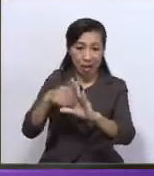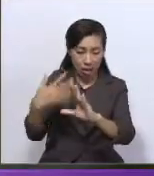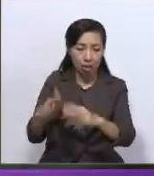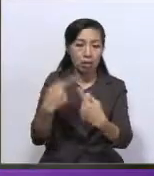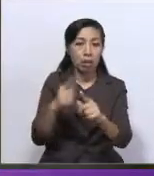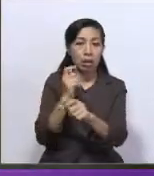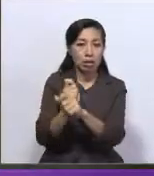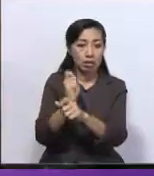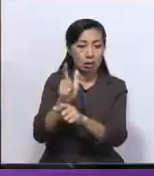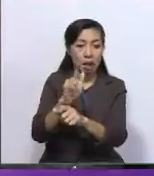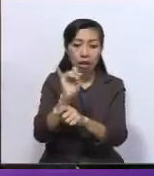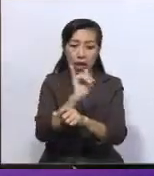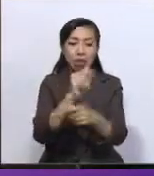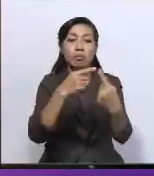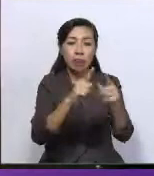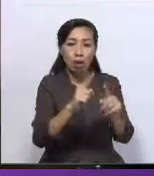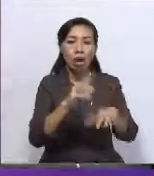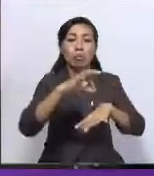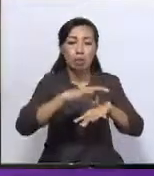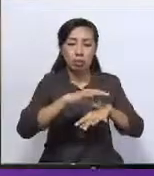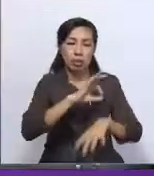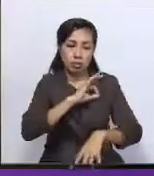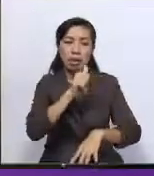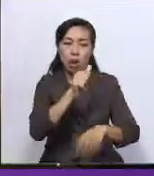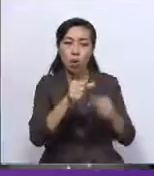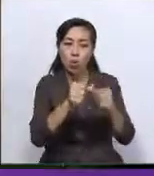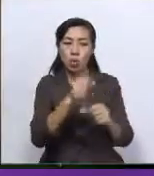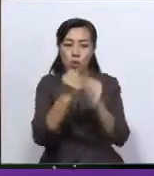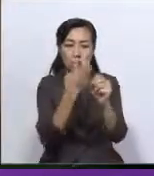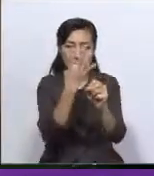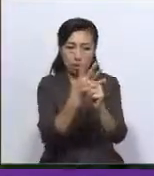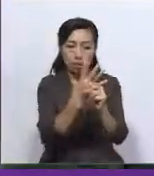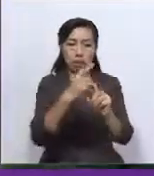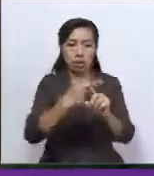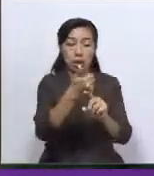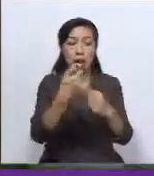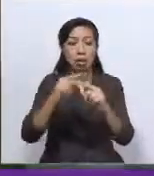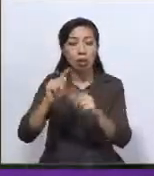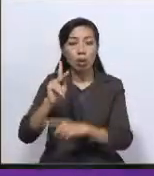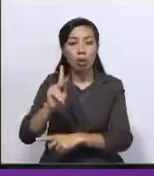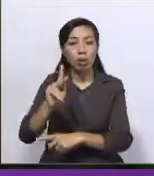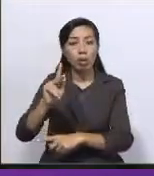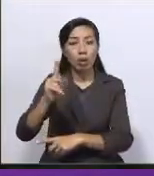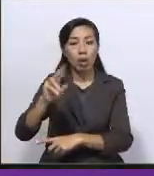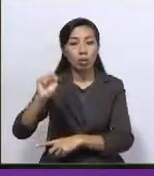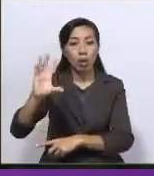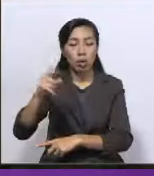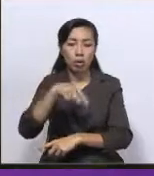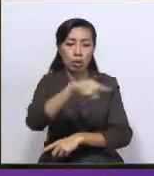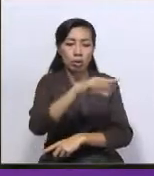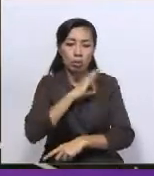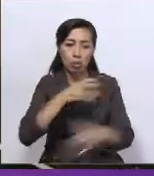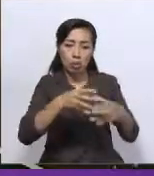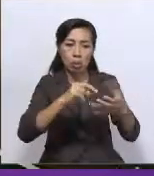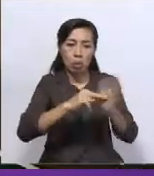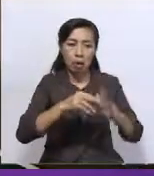เมืองแต่สามารถรักษาสถานะได้อีก4ปีซึ่งคสช.ไม่ได้กำหนดเจตนารมณ์ไว้ว่ากลุ่มคนเหล่านี้จะต้องพ้นส